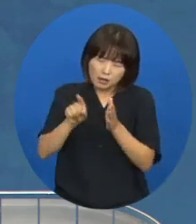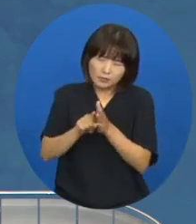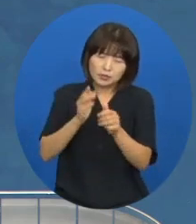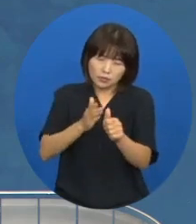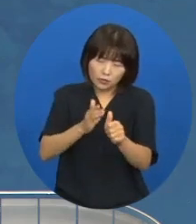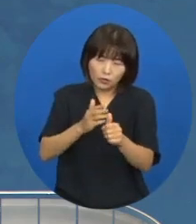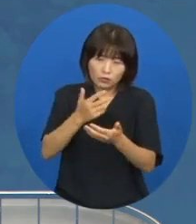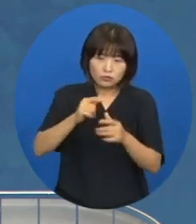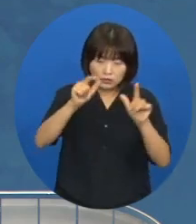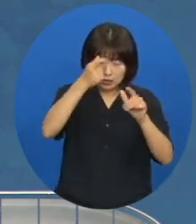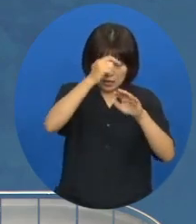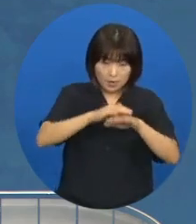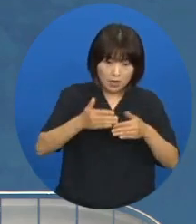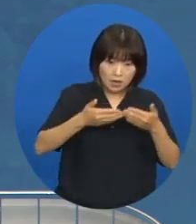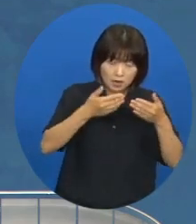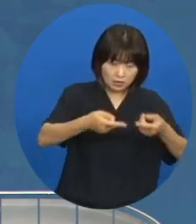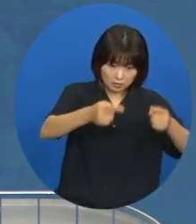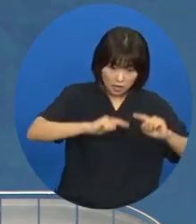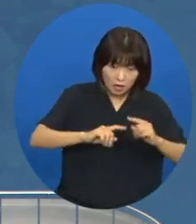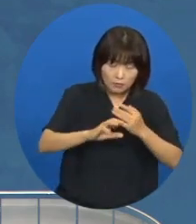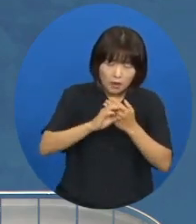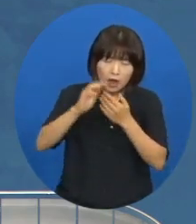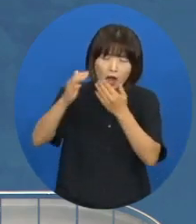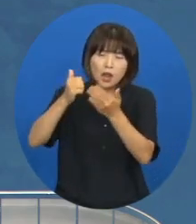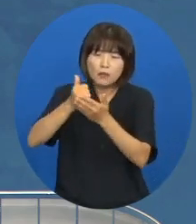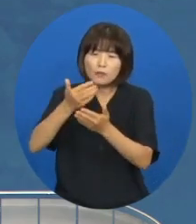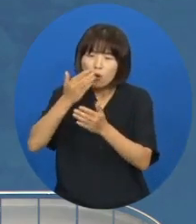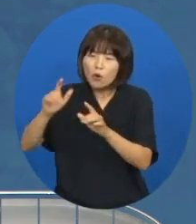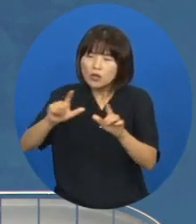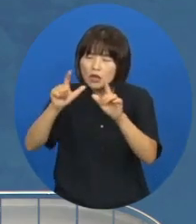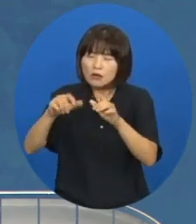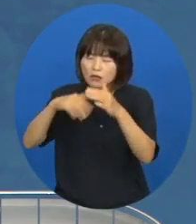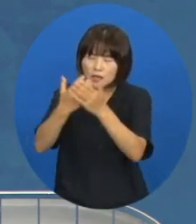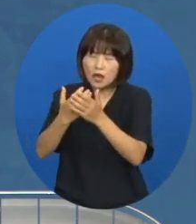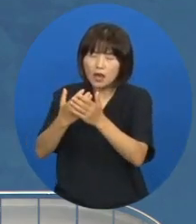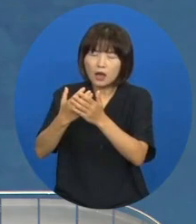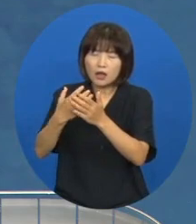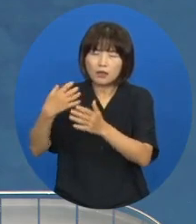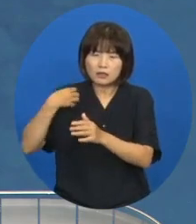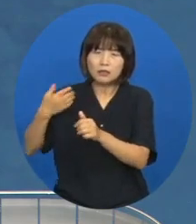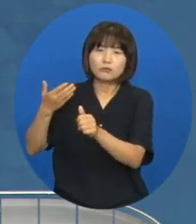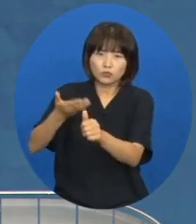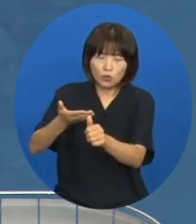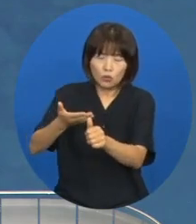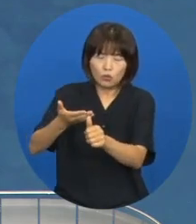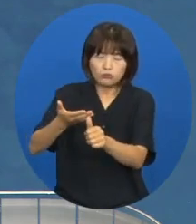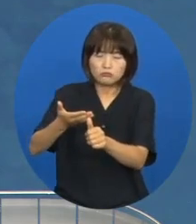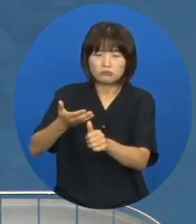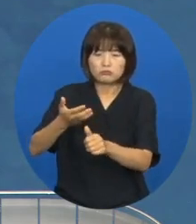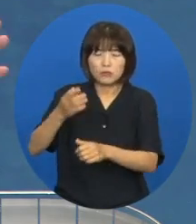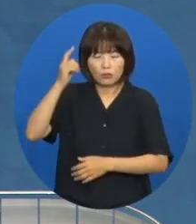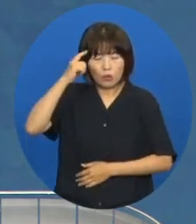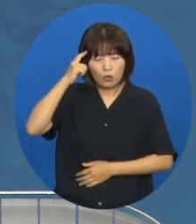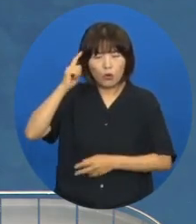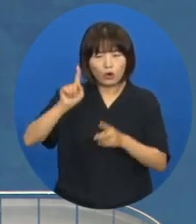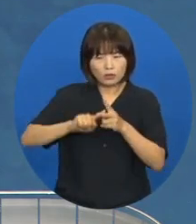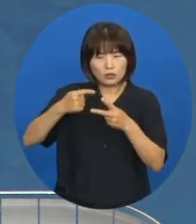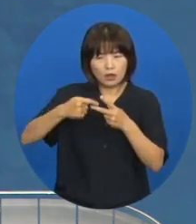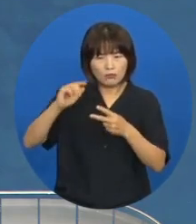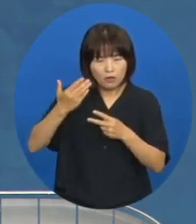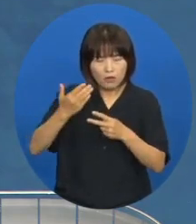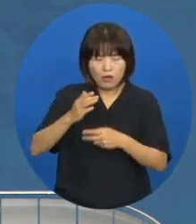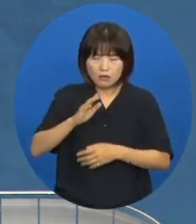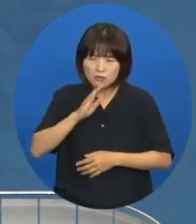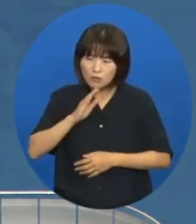드리면 하나님께서 책임져 주시지 않겠느냐. 머리로는 동의가 되는데 실제로는 엄두가 안 나는